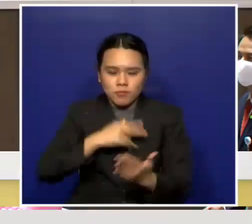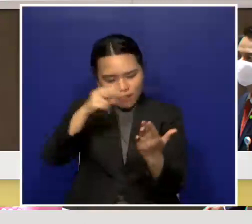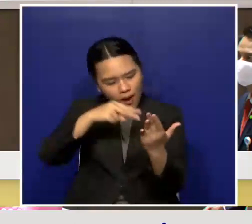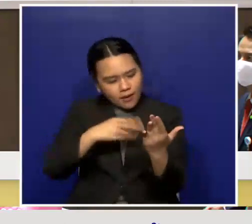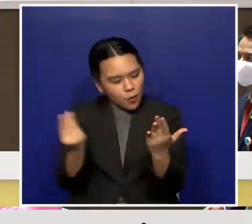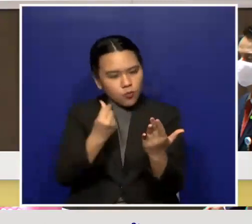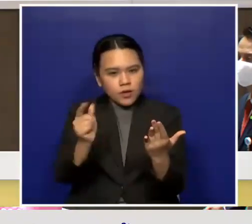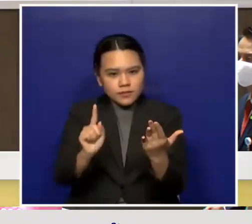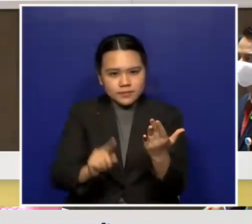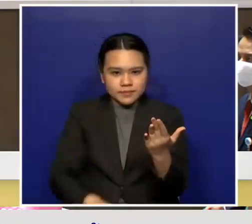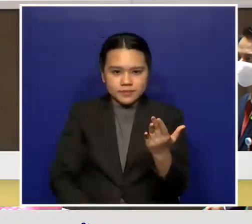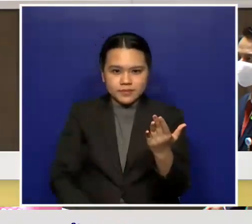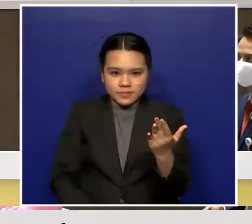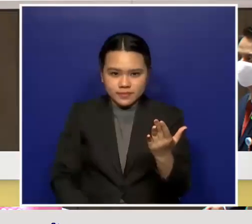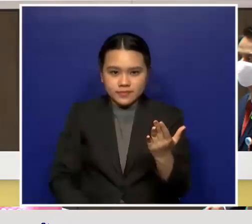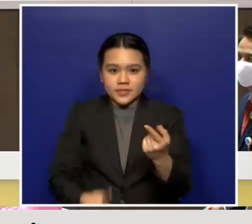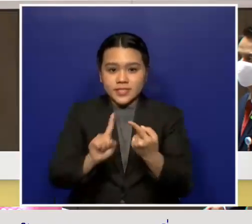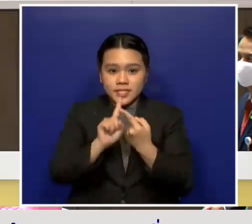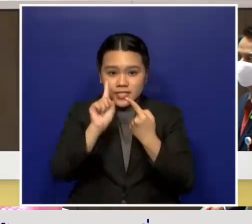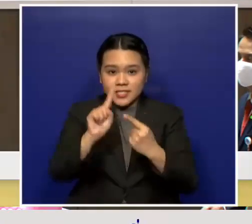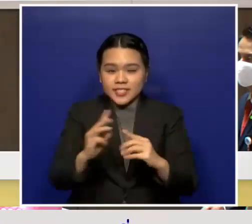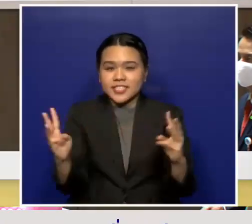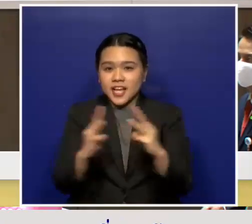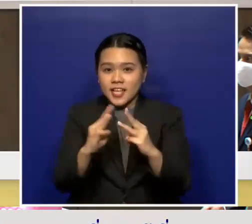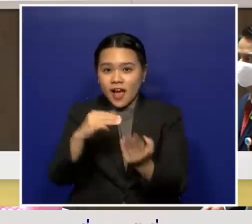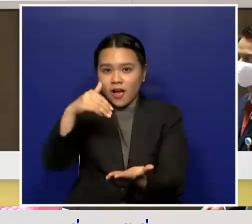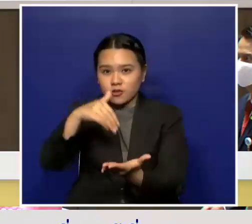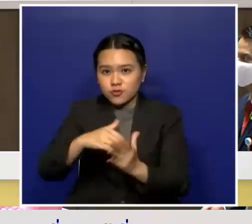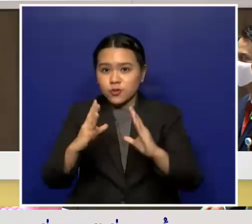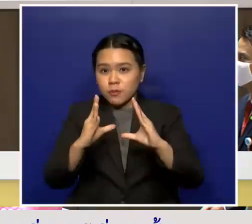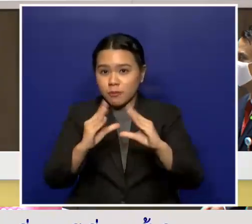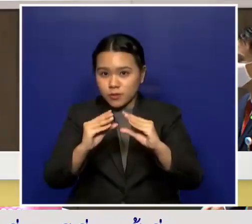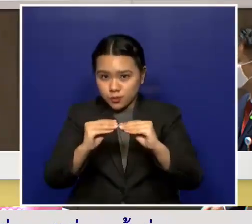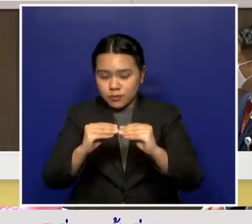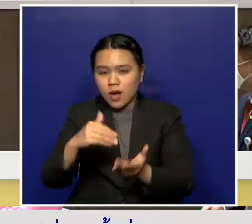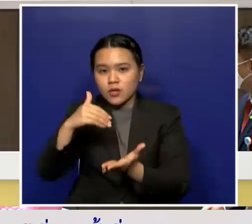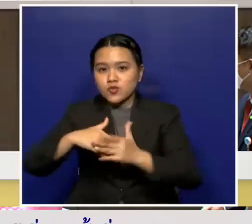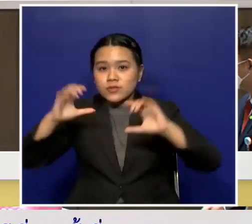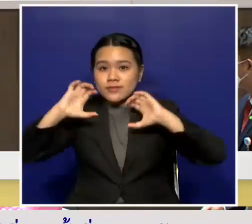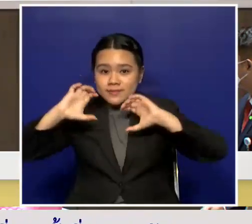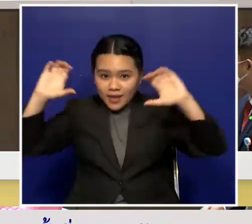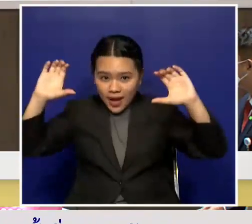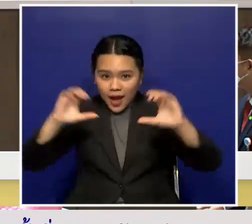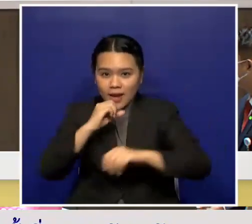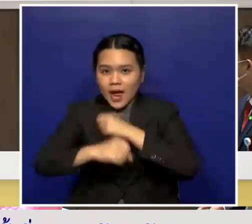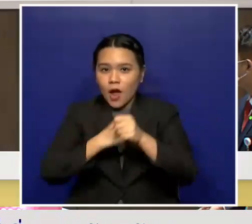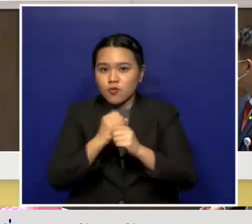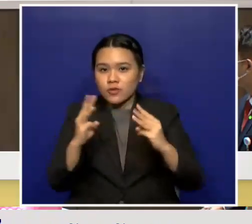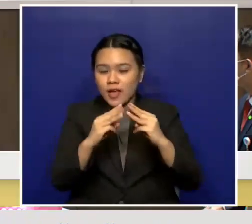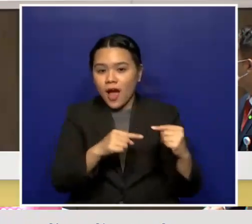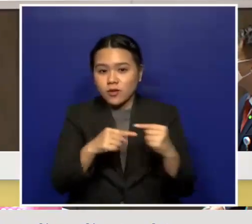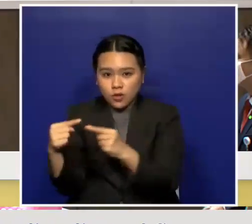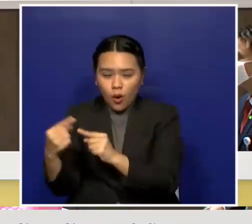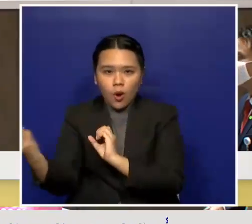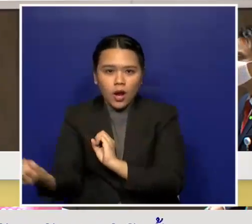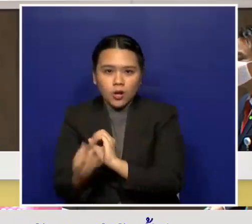อันที่หนึ่งการเอื้อสัญญาต่ออายุศูนย์ราชการศูนย์ประชุมนะสองซึ่งทำให้รัฐเสียหายเป็นระ